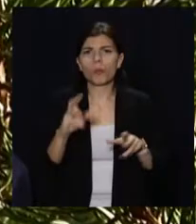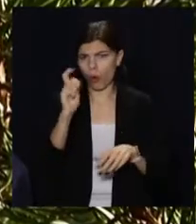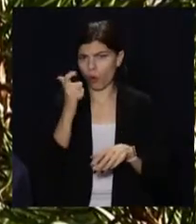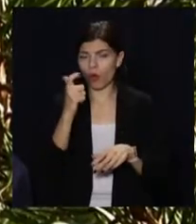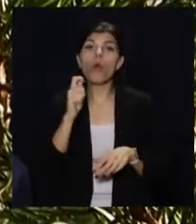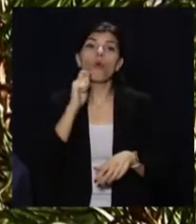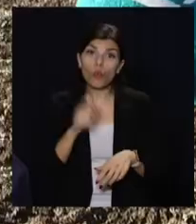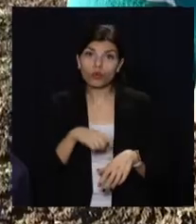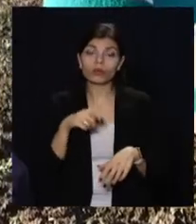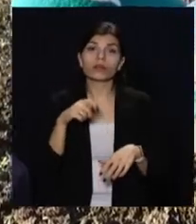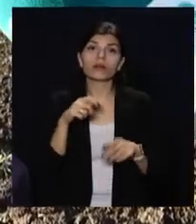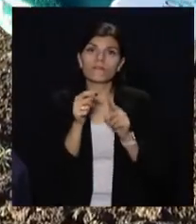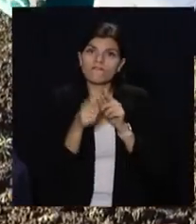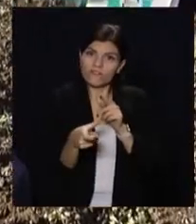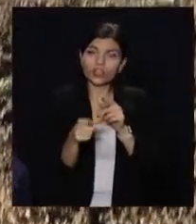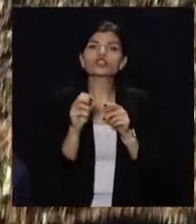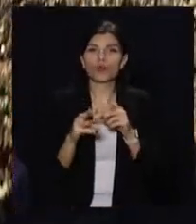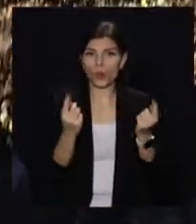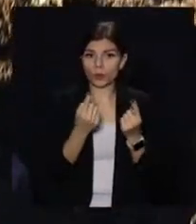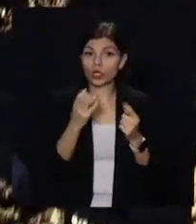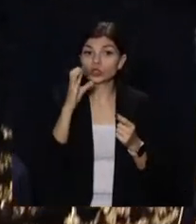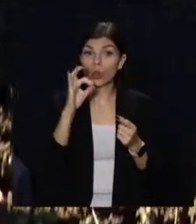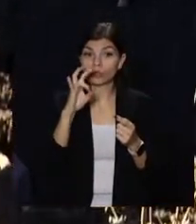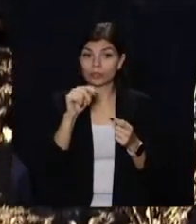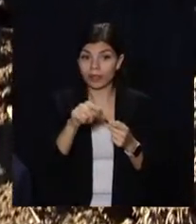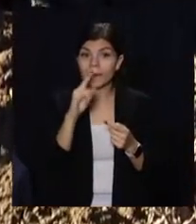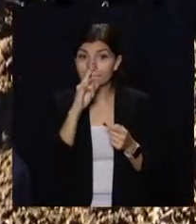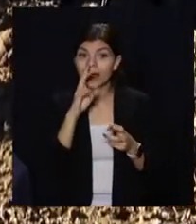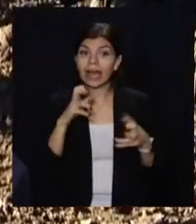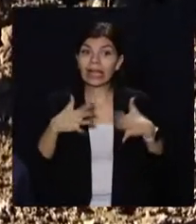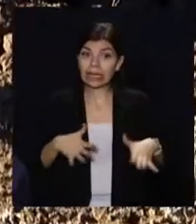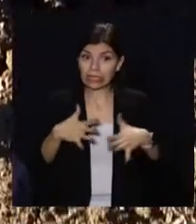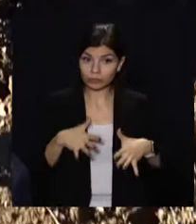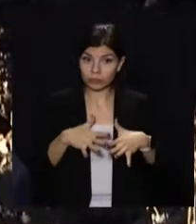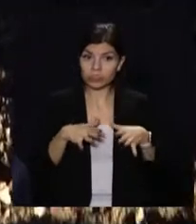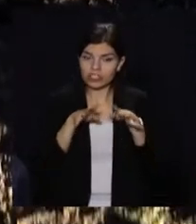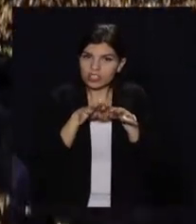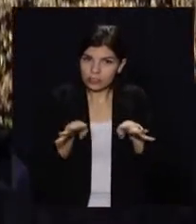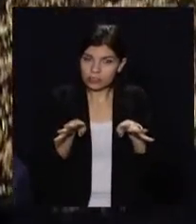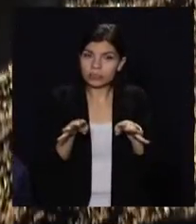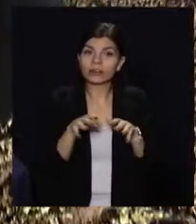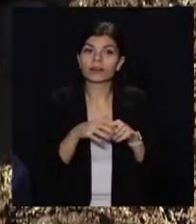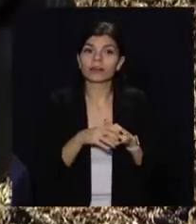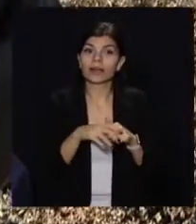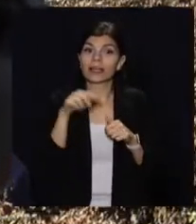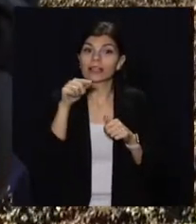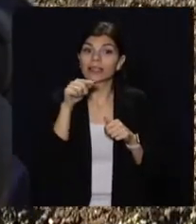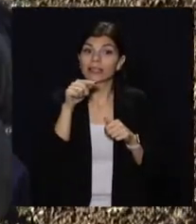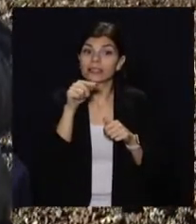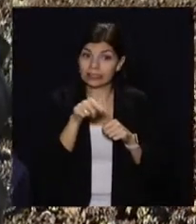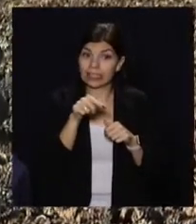довші, ніж у звичайної. Дана сосонка називається сосна кримська. Ці ялинки